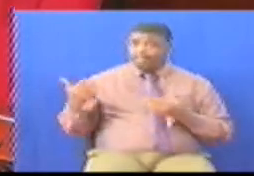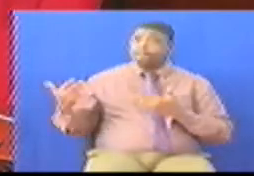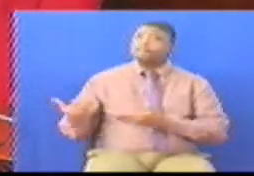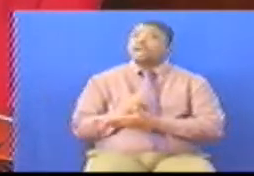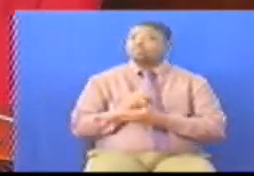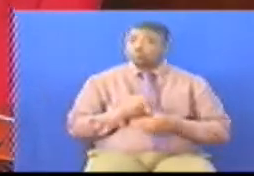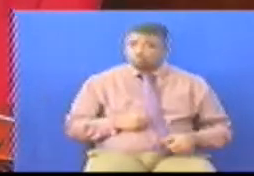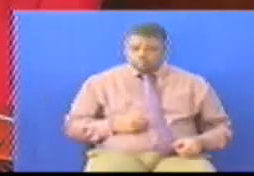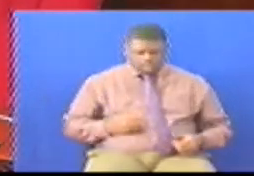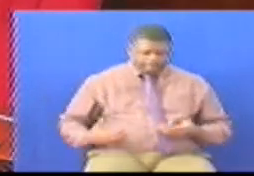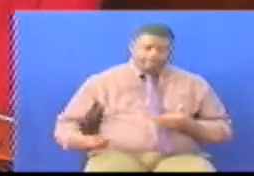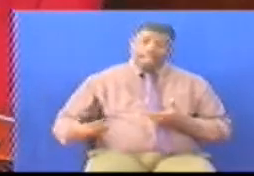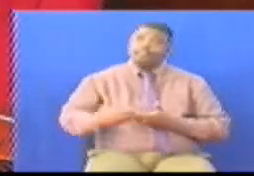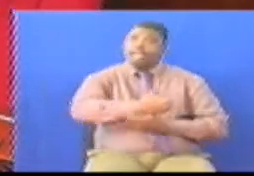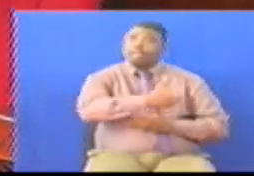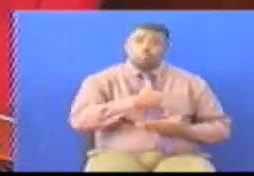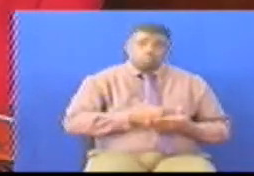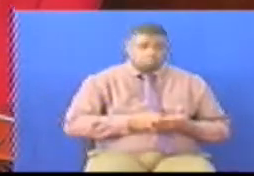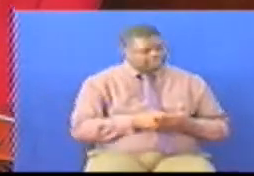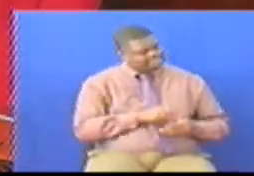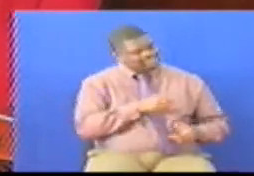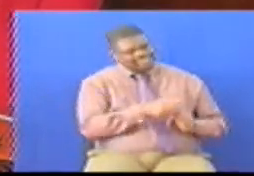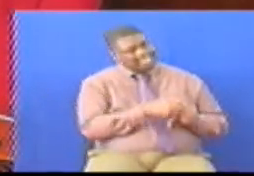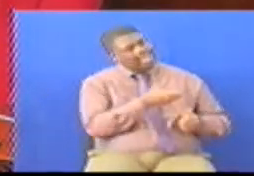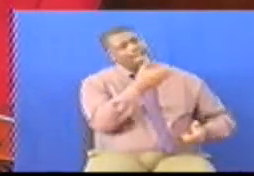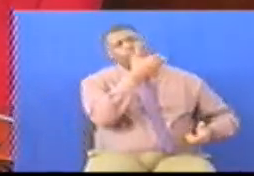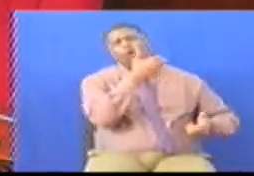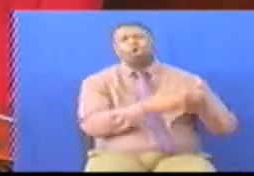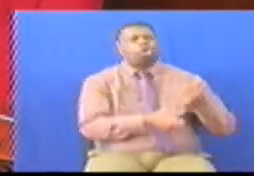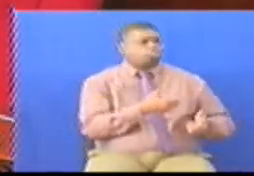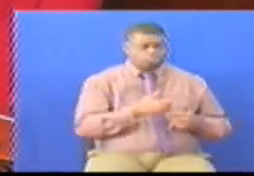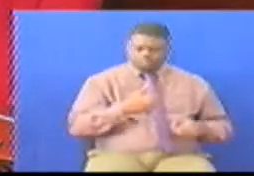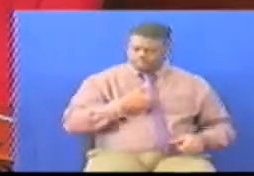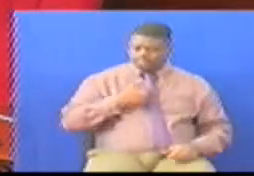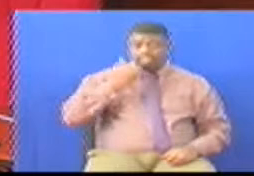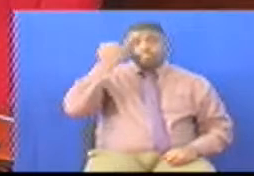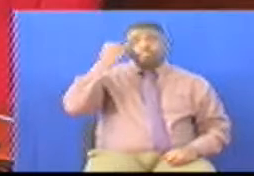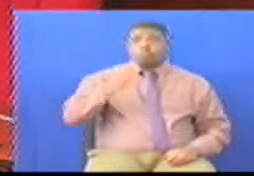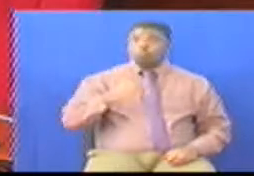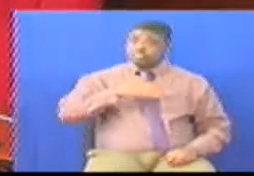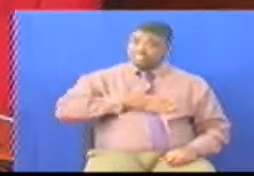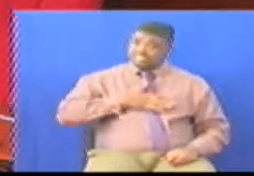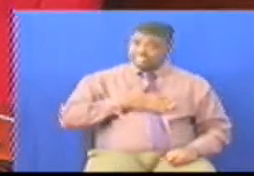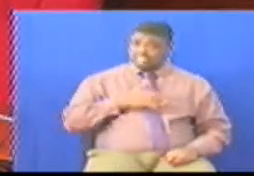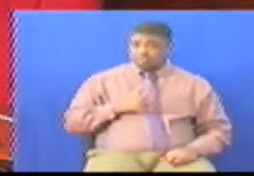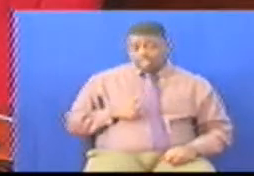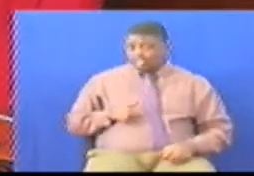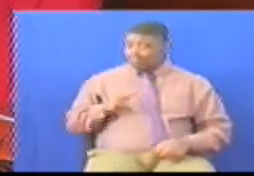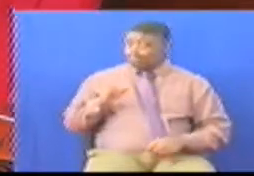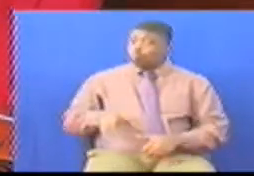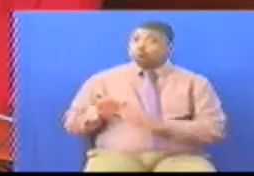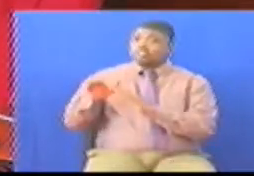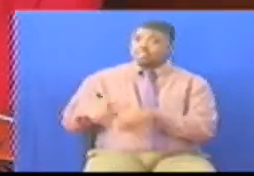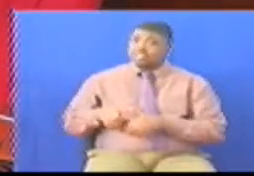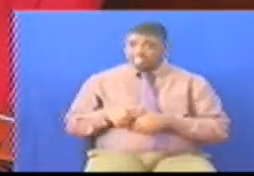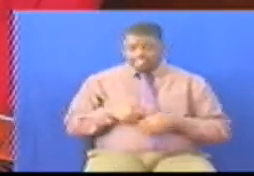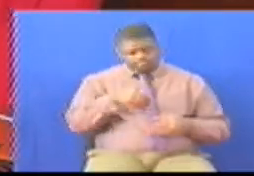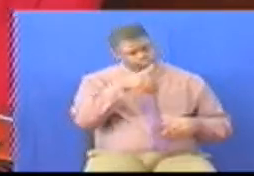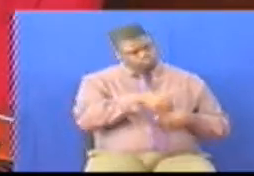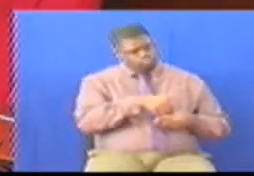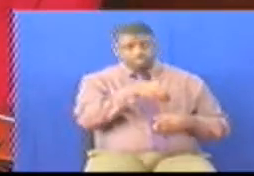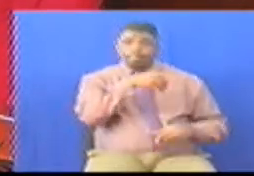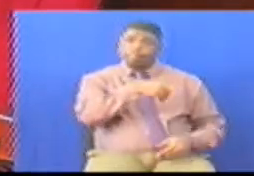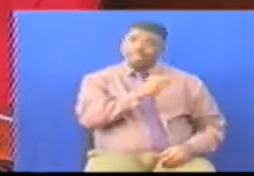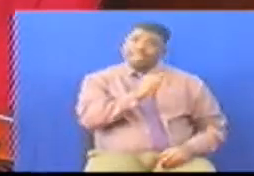ilikuwa ni maeneo ambayo yana changamoto nyingi Mheshimiwa Speaker. Nini maoni yangu mimi kama mbunge na mjumbe wa kamati ya PSC? Nadhani imefika wakati